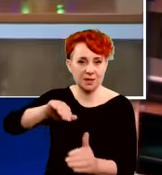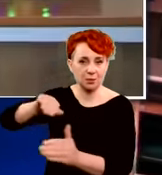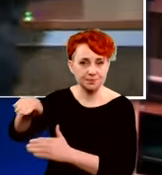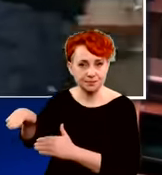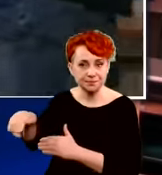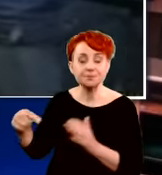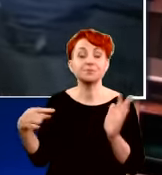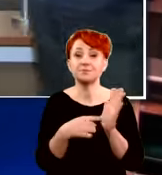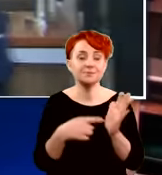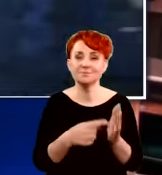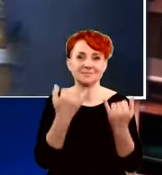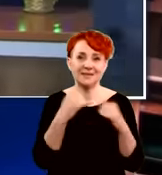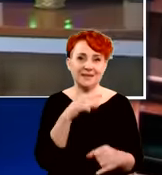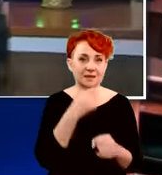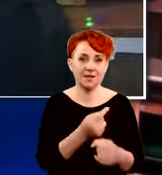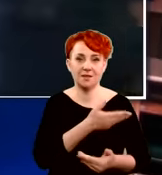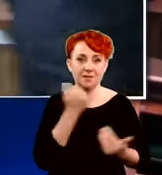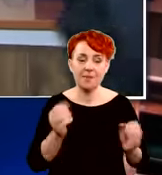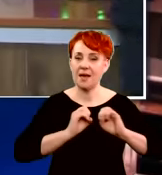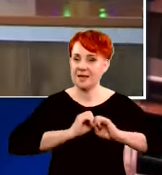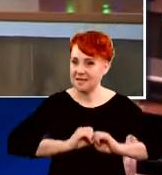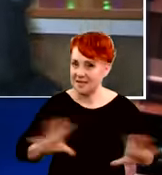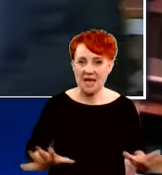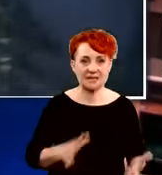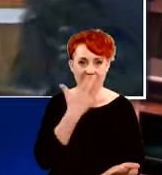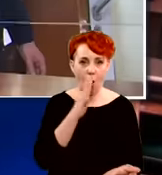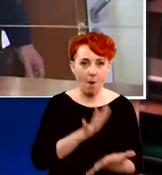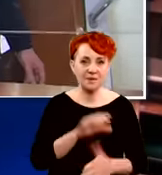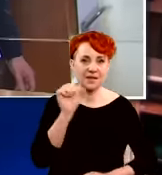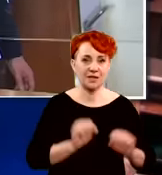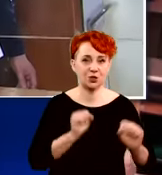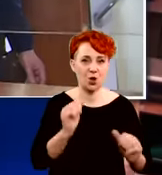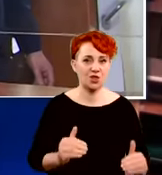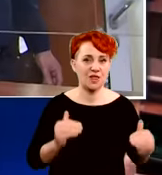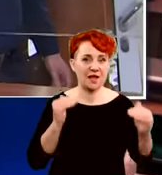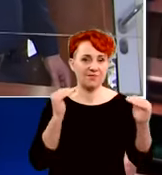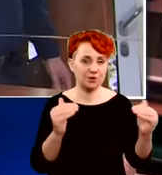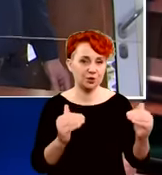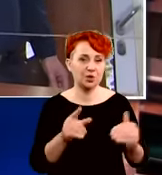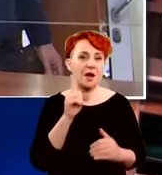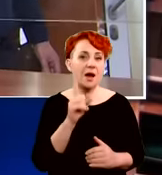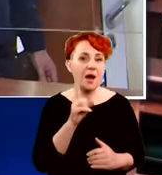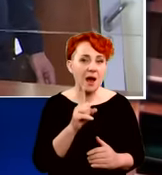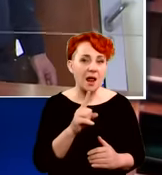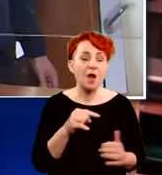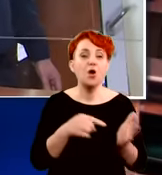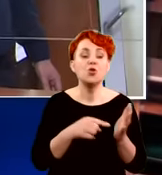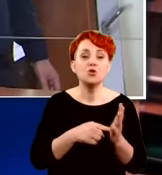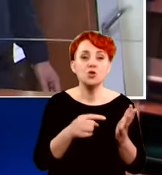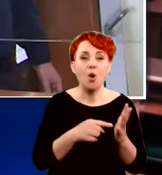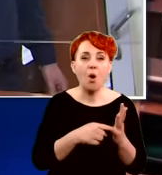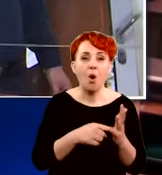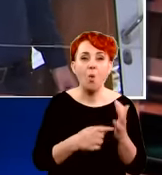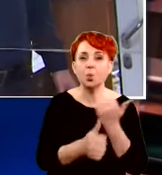ma żadnej innej decyzji. Jest jasne stanowisko Sądu Najwyższego, ale zdaje się, no po tym uzasadnieniu jeszcze komunikatu